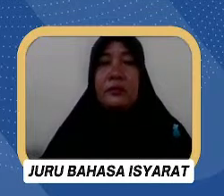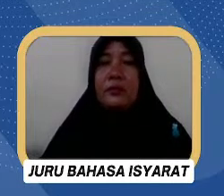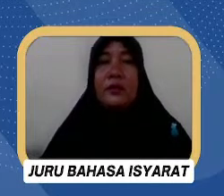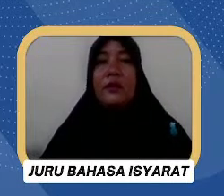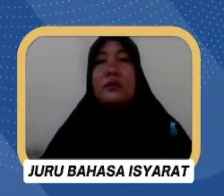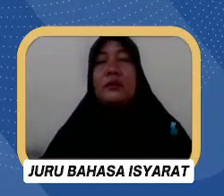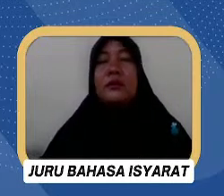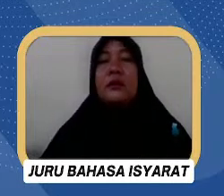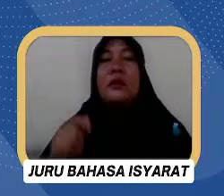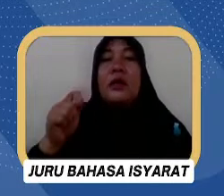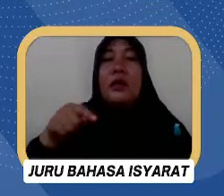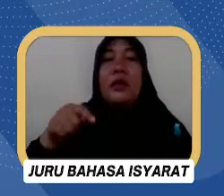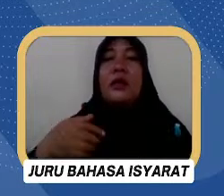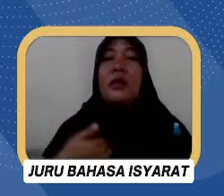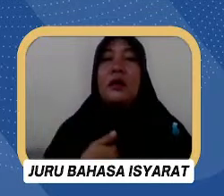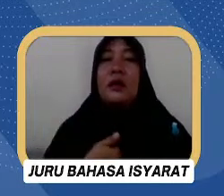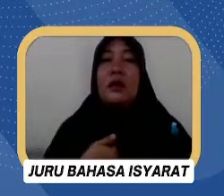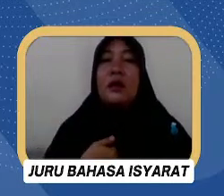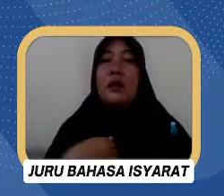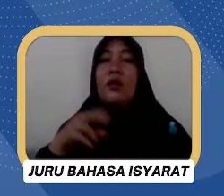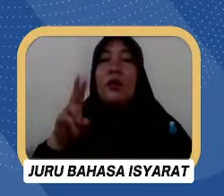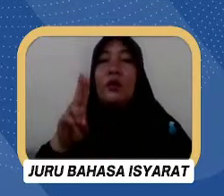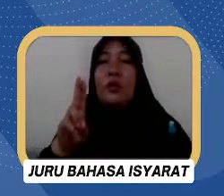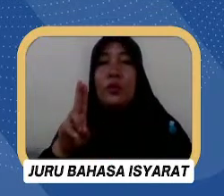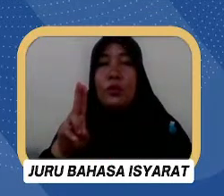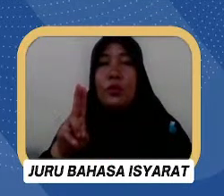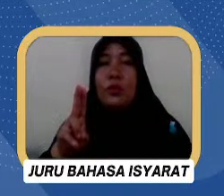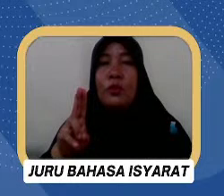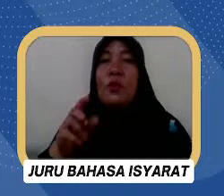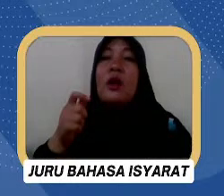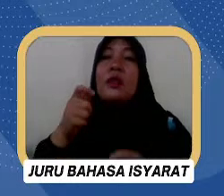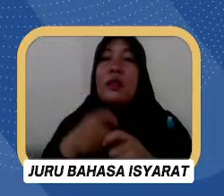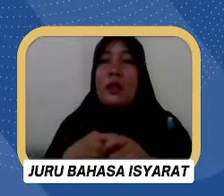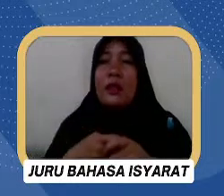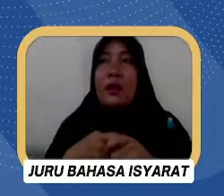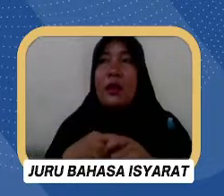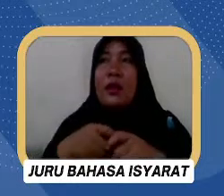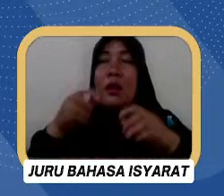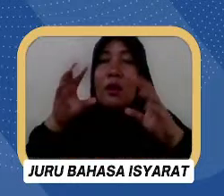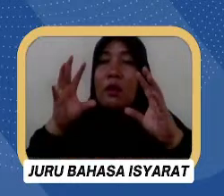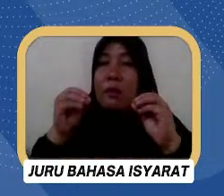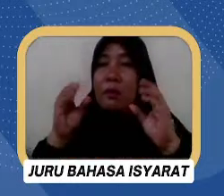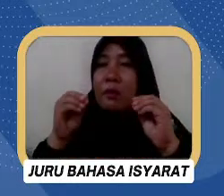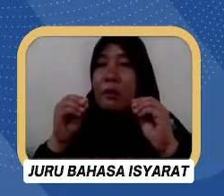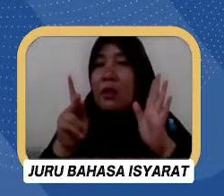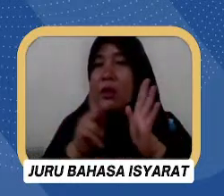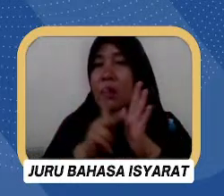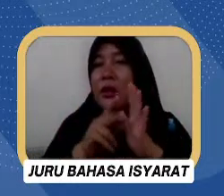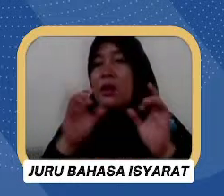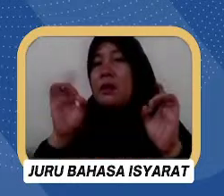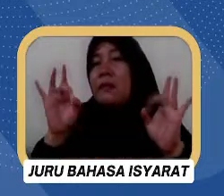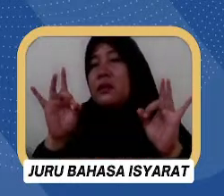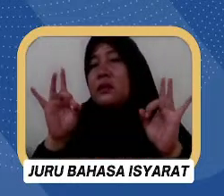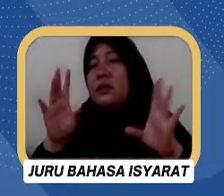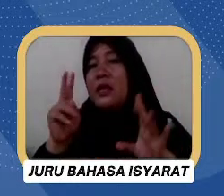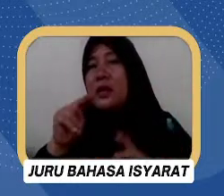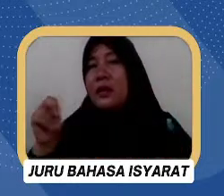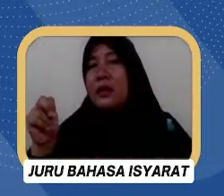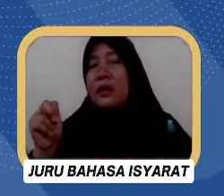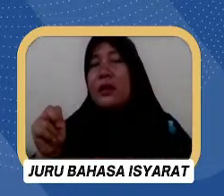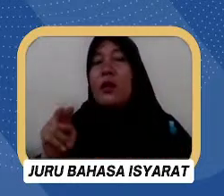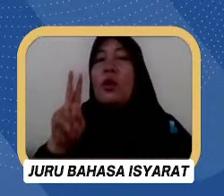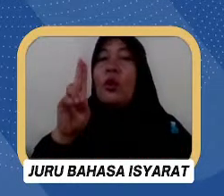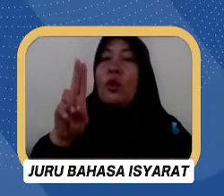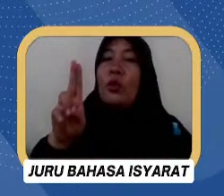terkait dengan konten negatif. Berarti bagaimana tindakan ini jelas diatur di Undang-Undang Nomor 11